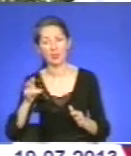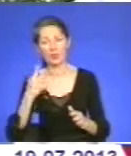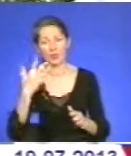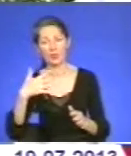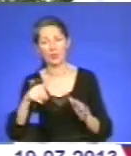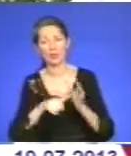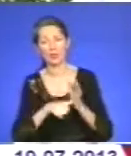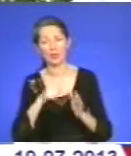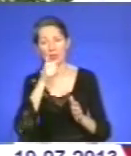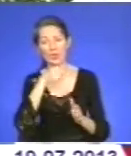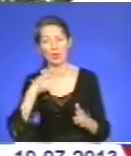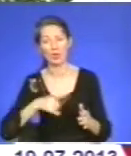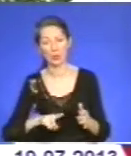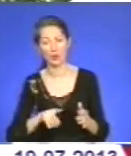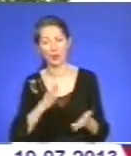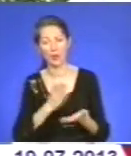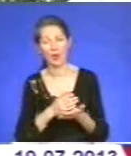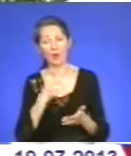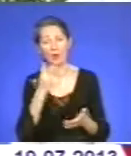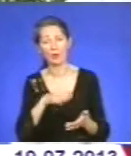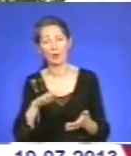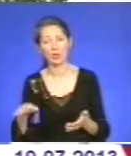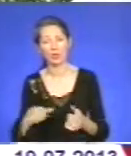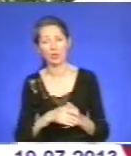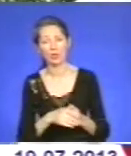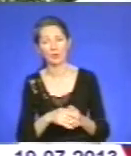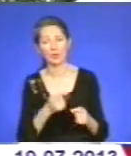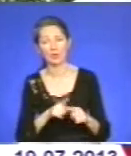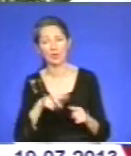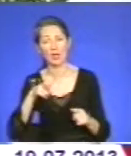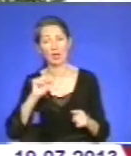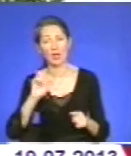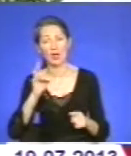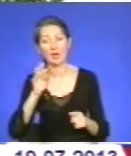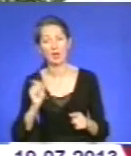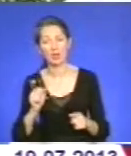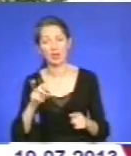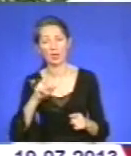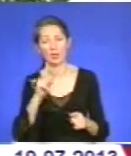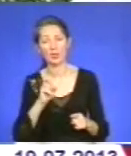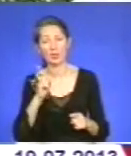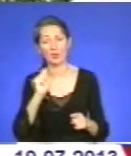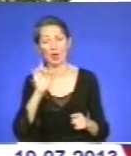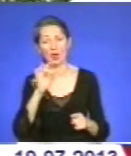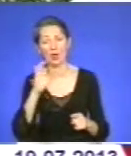року народження. В тому числі маємо двоє діток. Це в Лановецькому районі, в Збаразькому, в місті